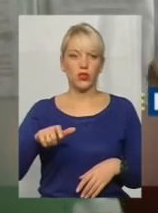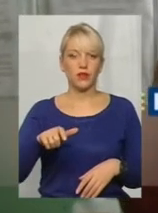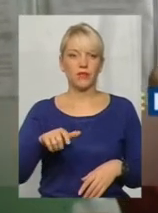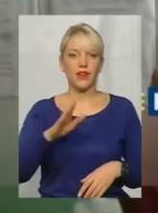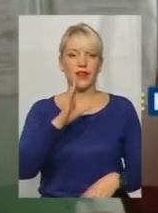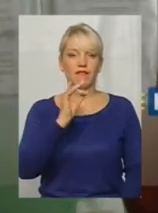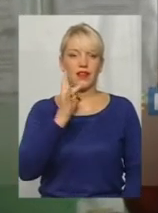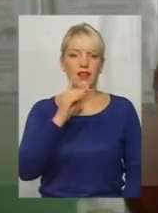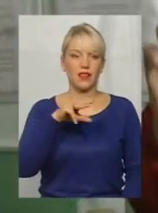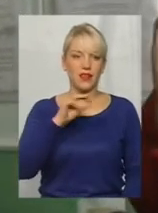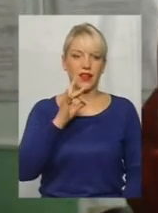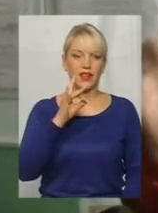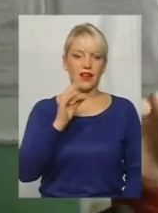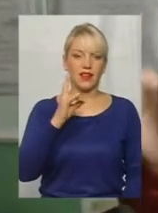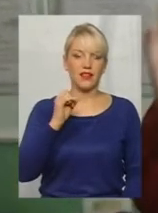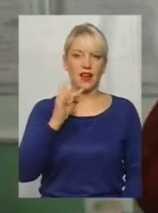ветеринарний лікар,